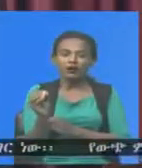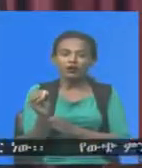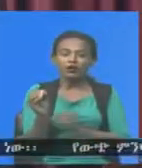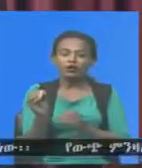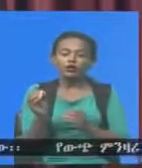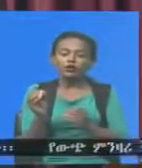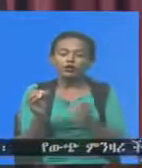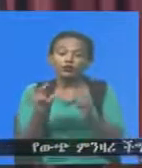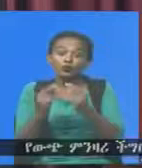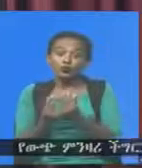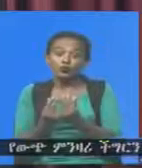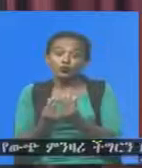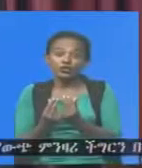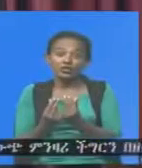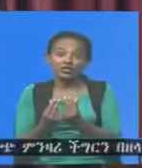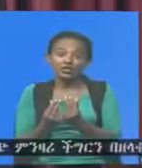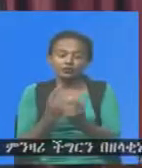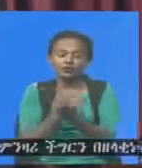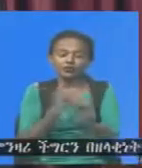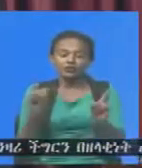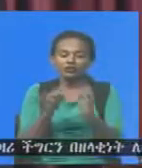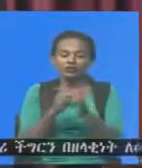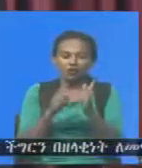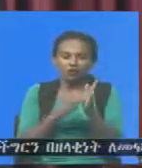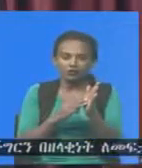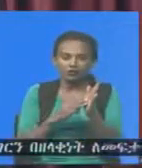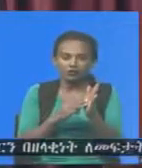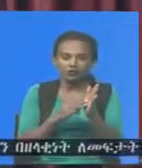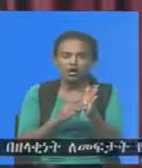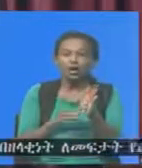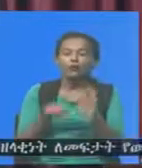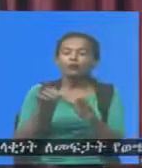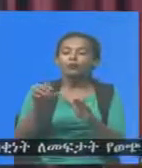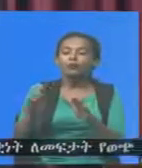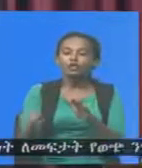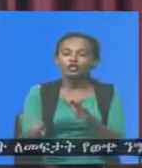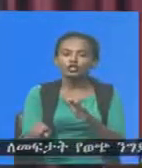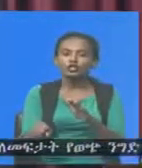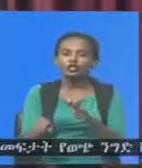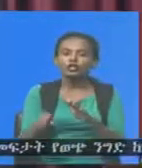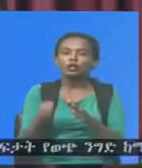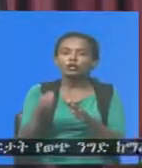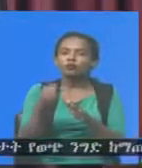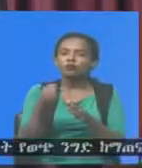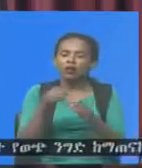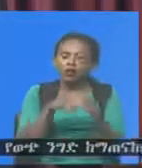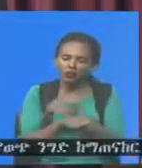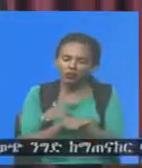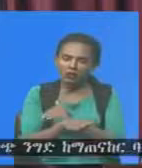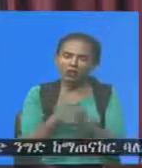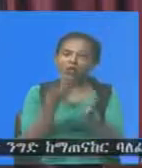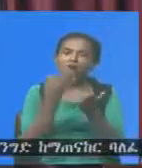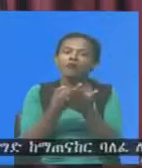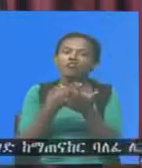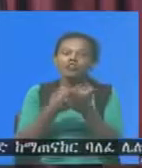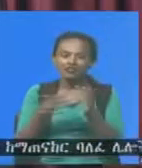ጉድኝት በፍትህ ስርዓት፣ በግዥ፣ በገቢ፣ በፋይናንስ